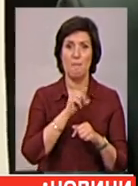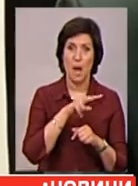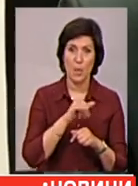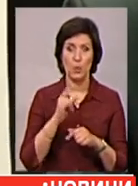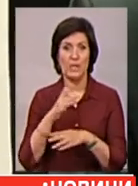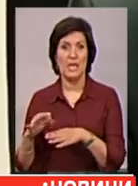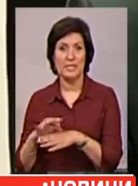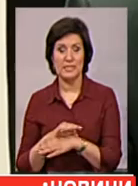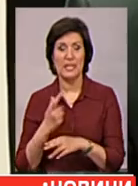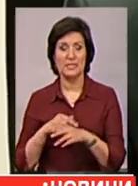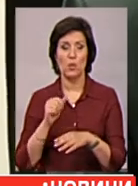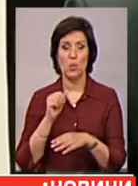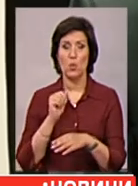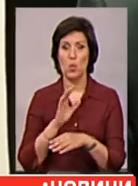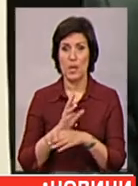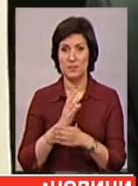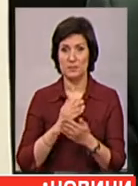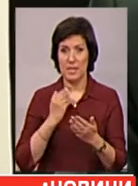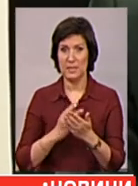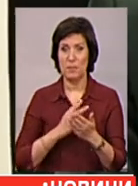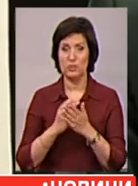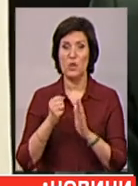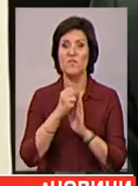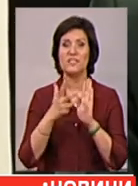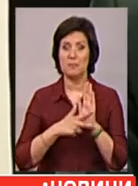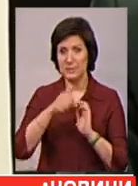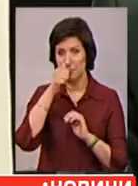Цей указ передбачає 18 місяців ув'язнення у запобіжній в'язниці.